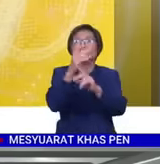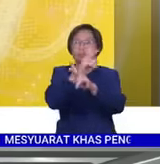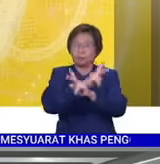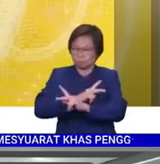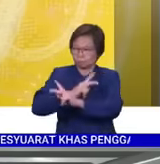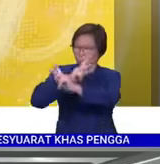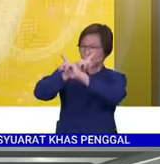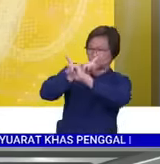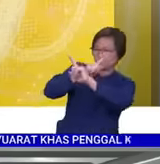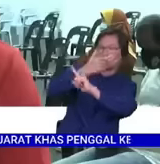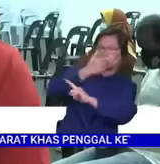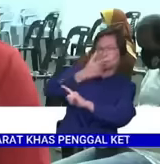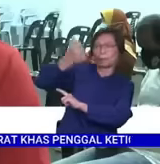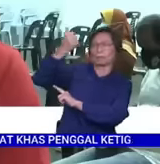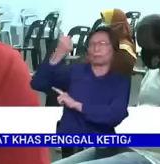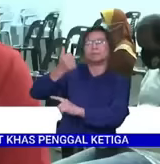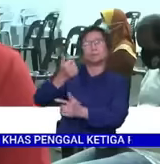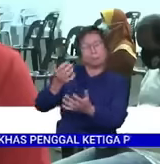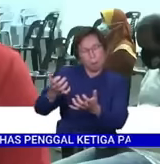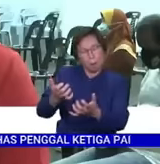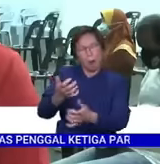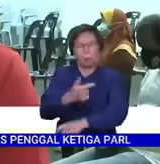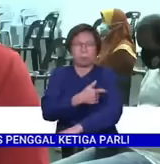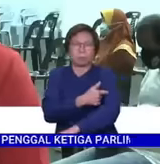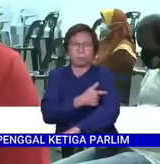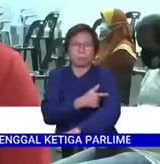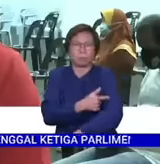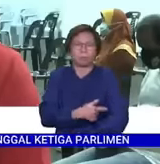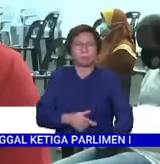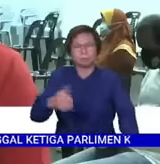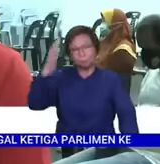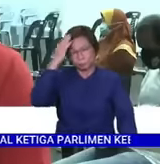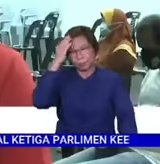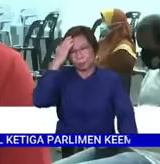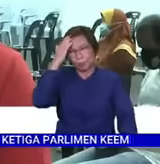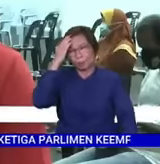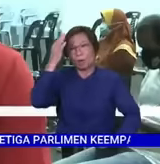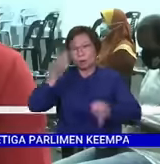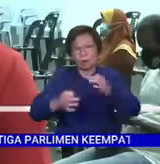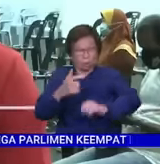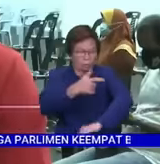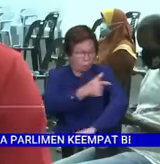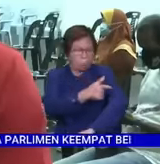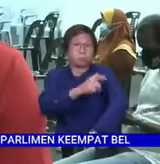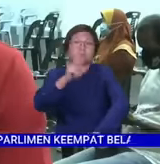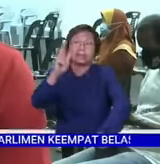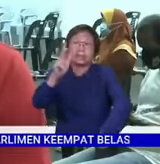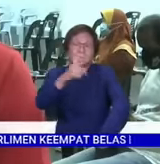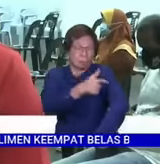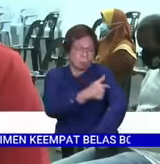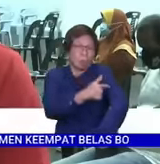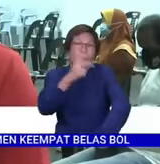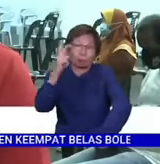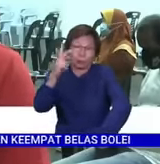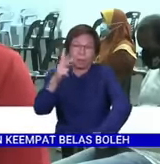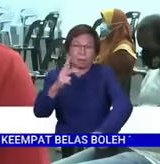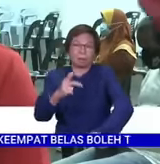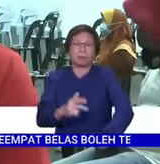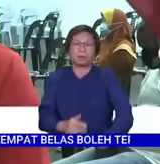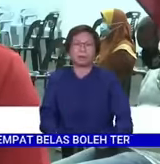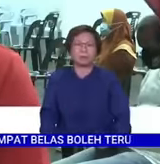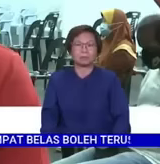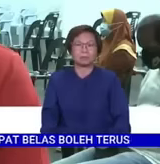perlindungan yang lebih baik kepada segede maklumlah kalau kate dengan pengambilan dus yang ketiga ini nah dapat